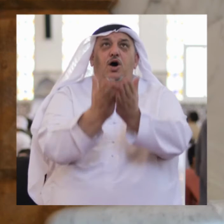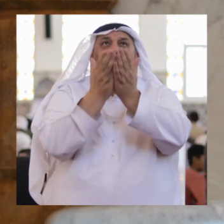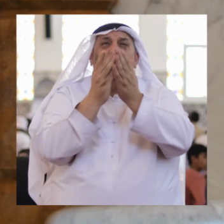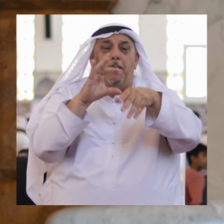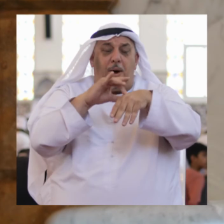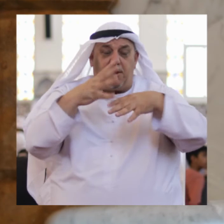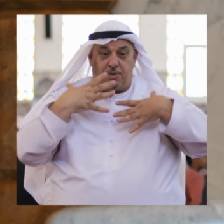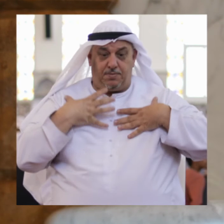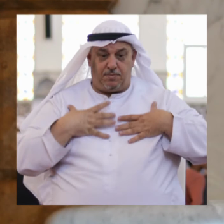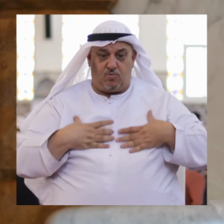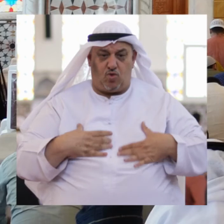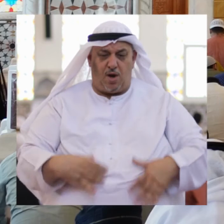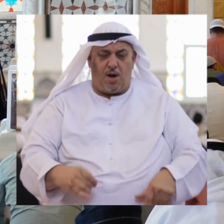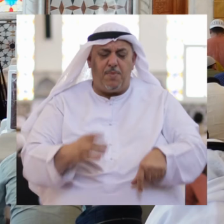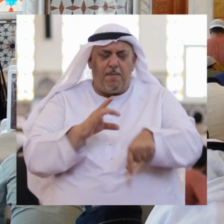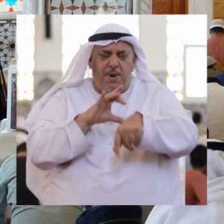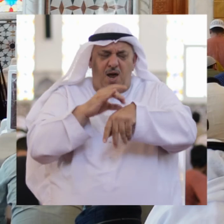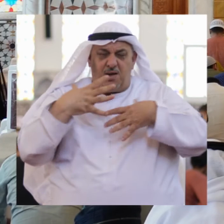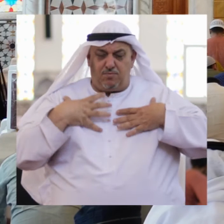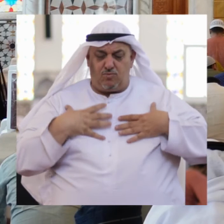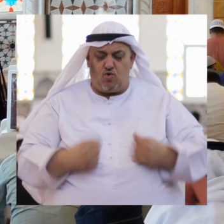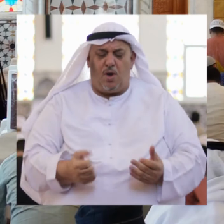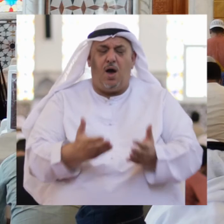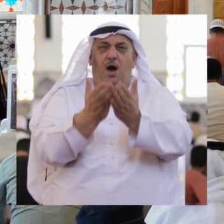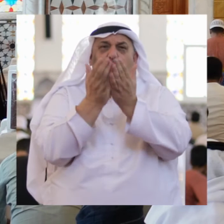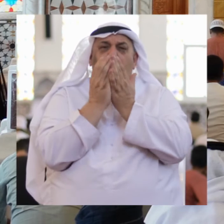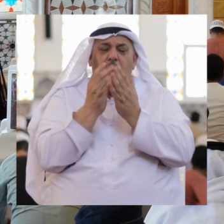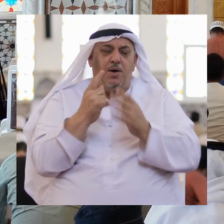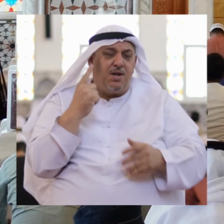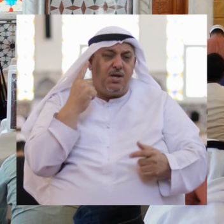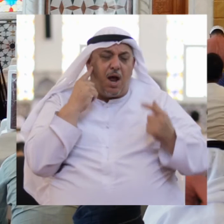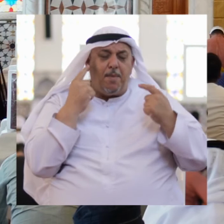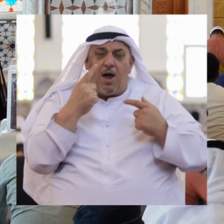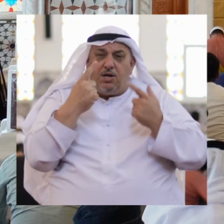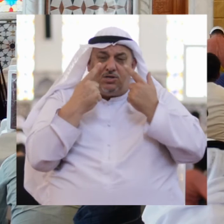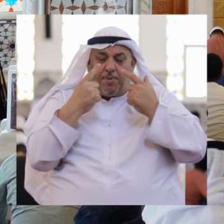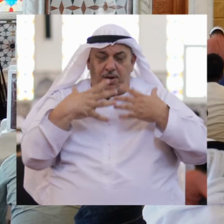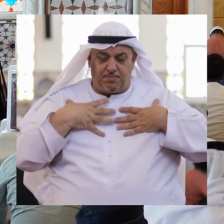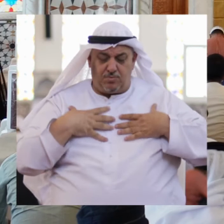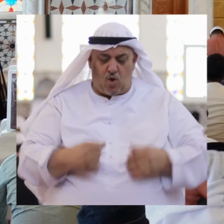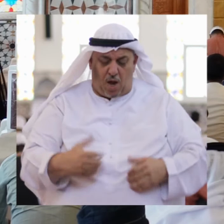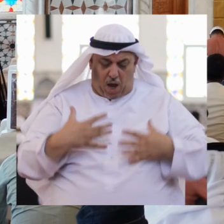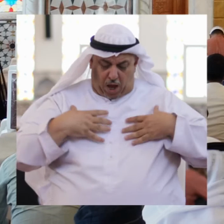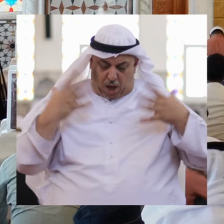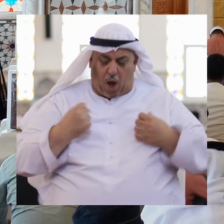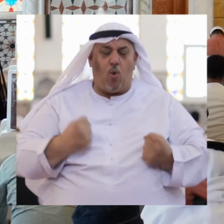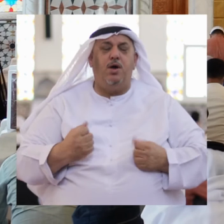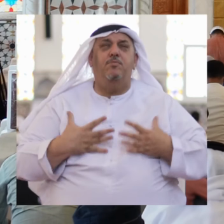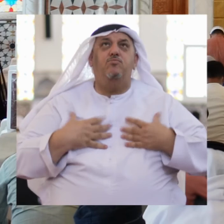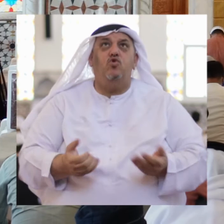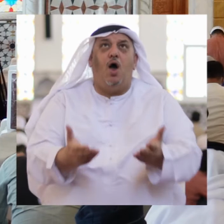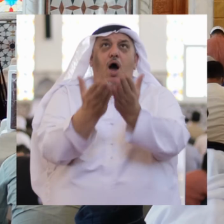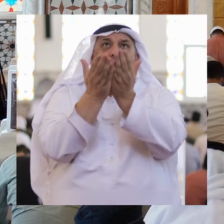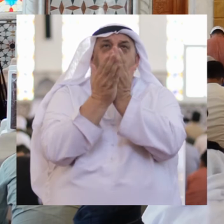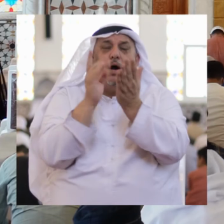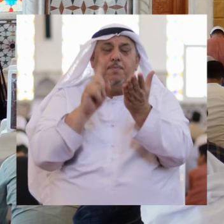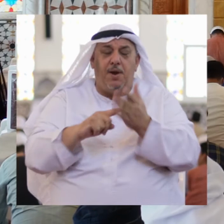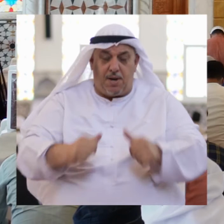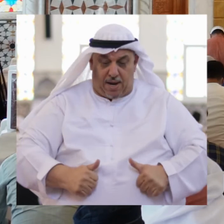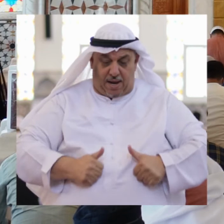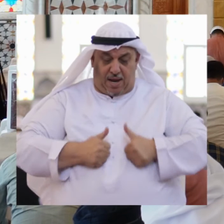وعافي مبتلانا ومتعنا باسماءنا وابصارنا وقوتنا ما احييتنا اللهم ادم